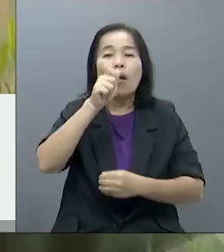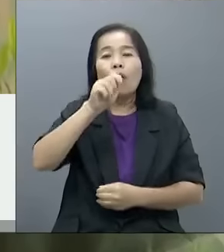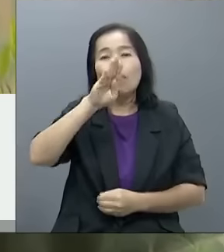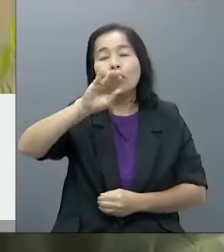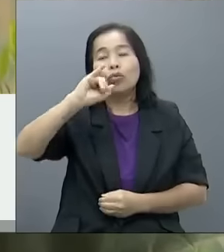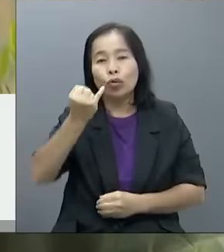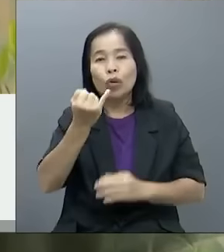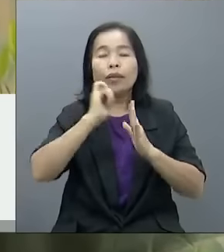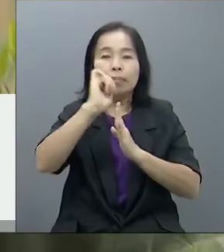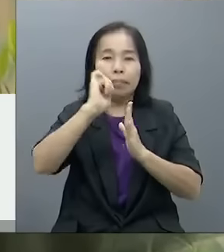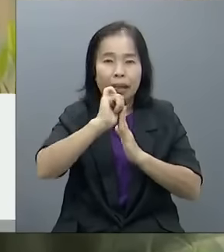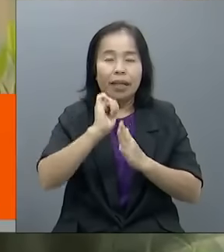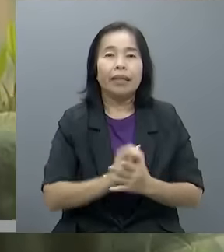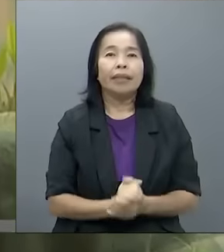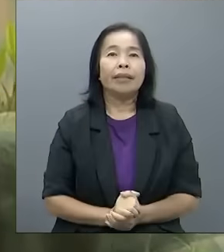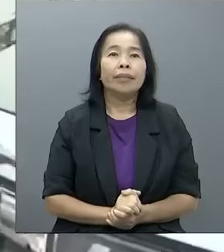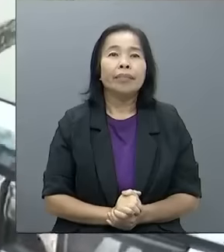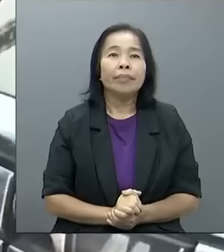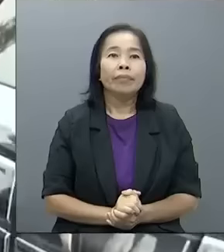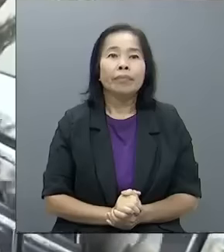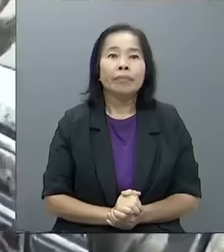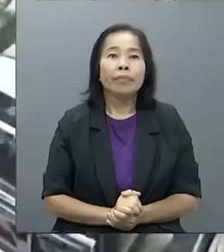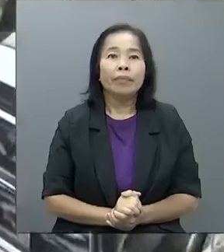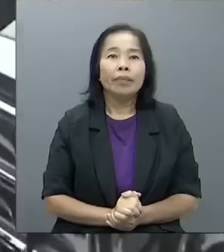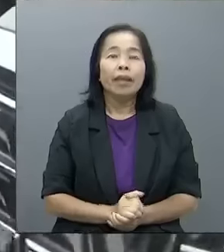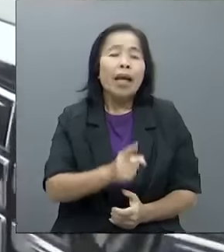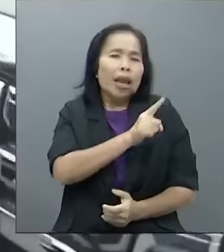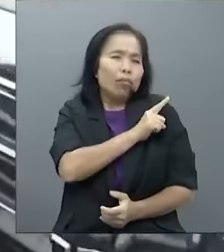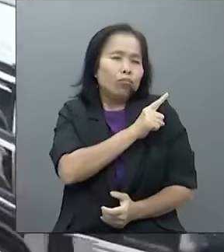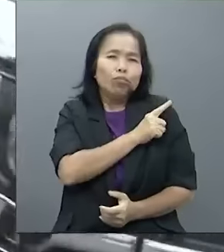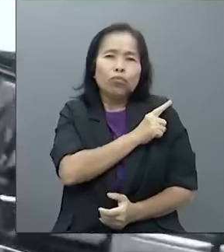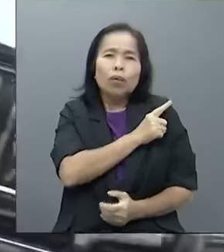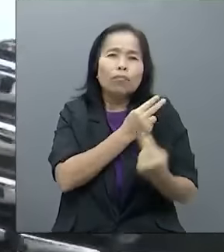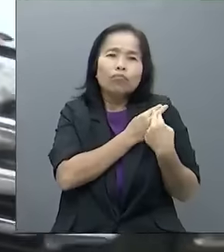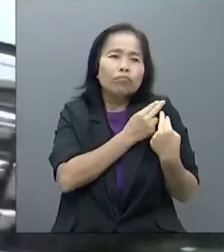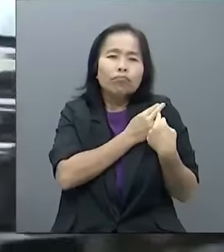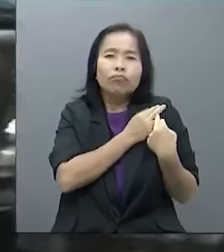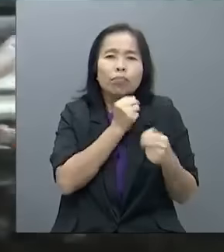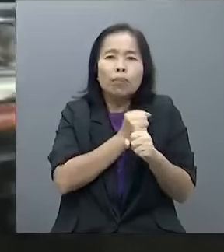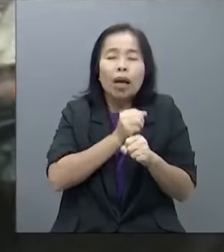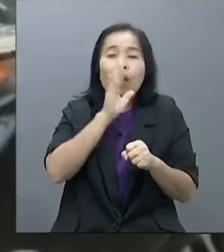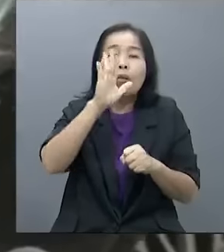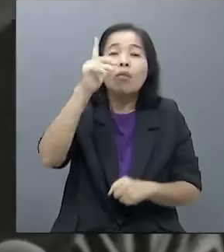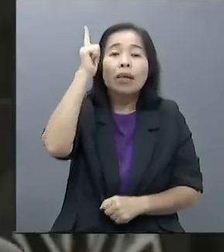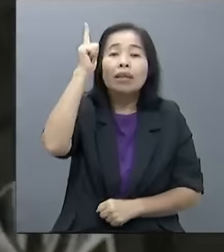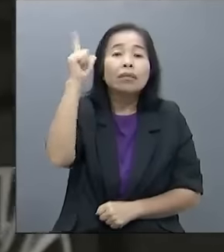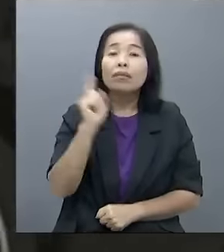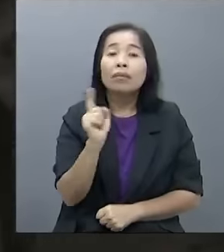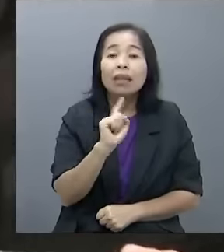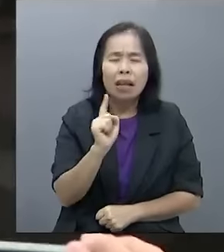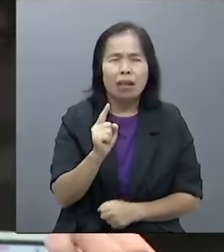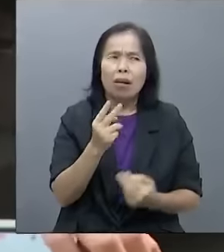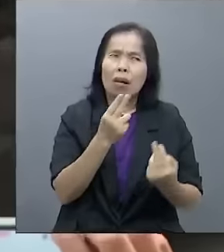ใหม่ต่อไป มาดูภารกิจของคุณทักษิณชินวัตรนะคะแน่นอนเราอาจจะพูดไม่ได้ว่าเป็นภารกิจการลงพื้นที่ตร